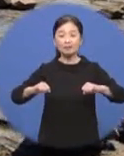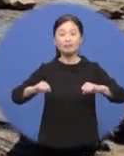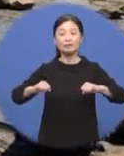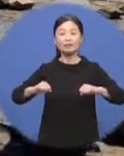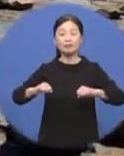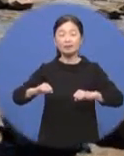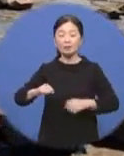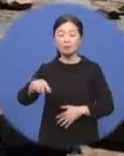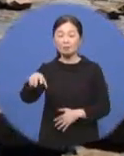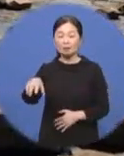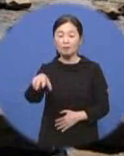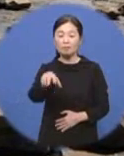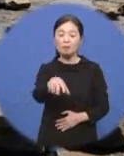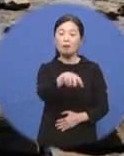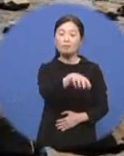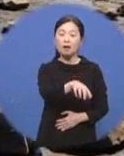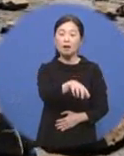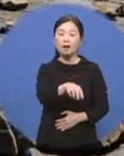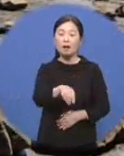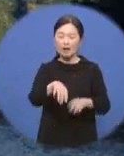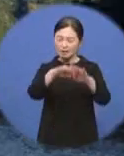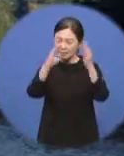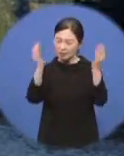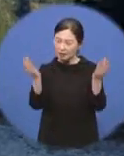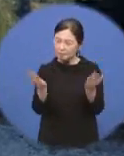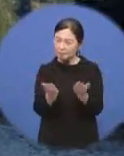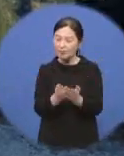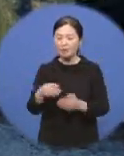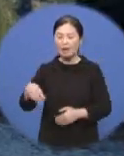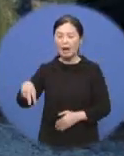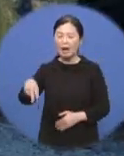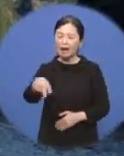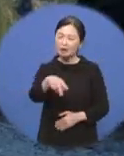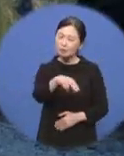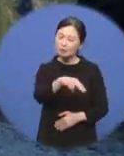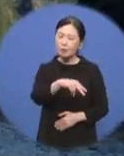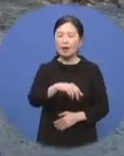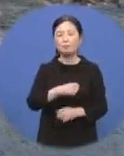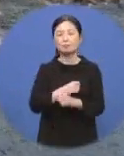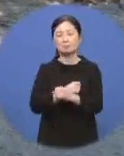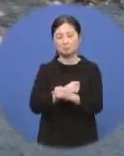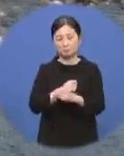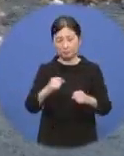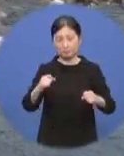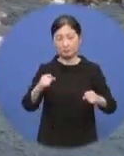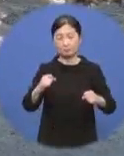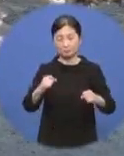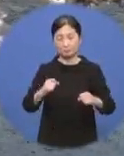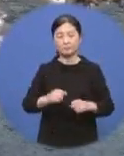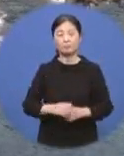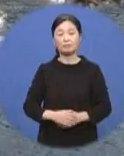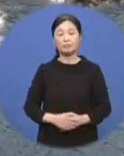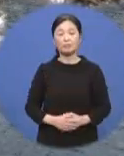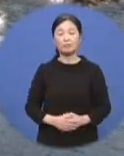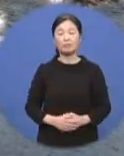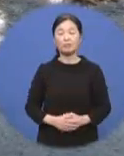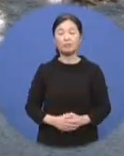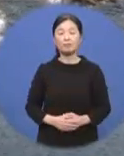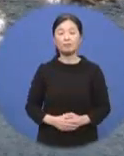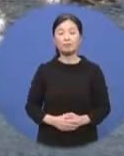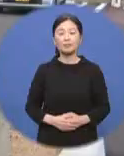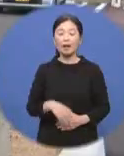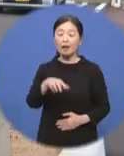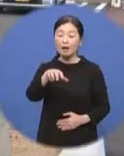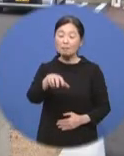部分に全部歩くのは、まあ、基本的に不可能に何日もかかりますので、スポット